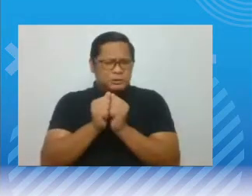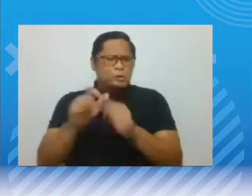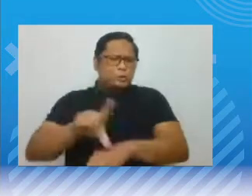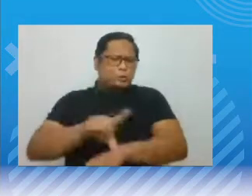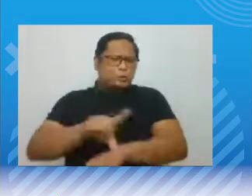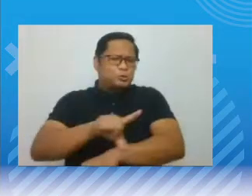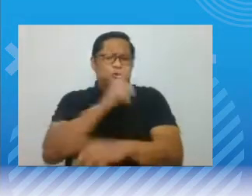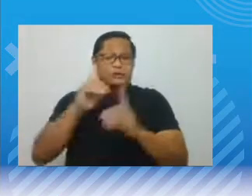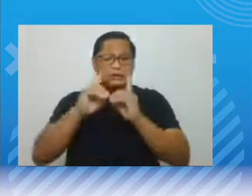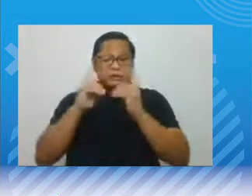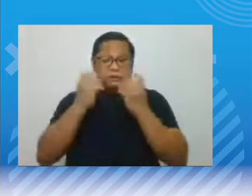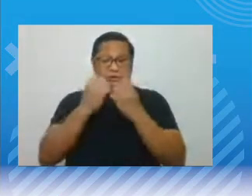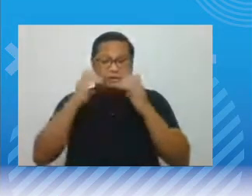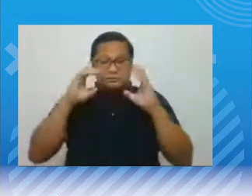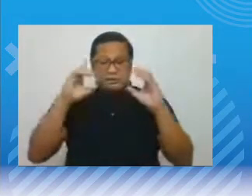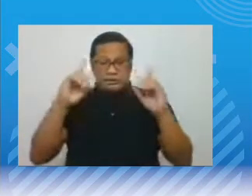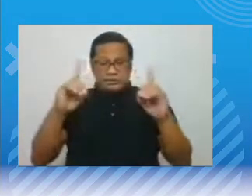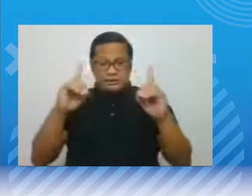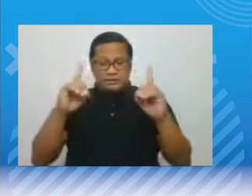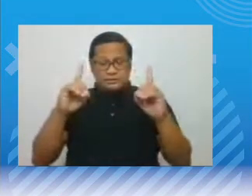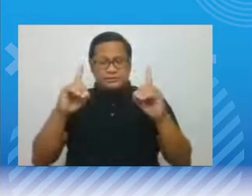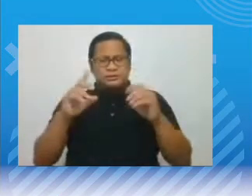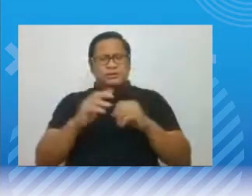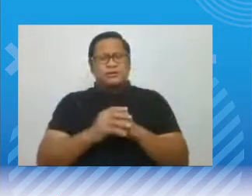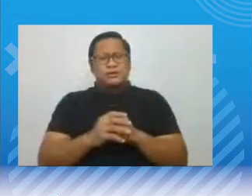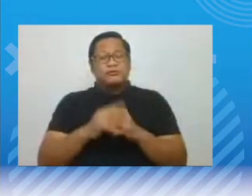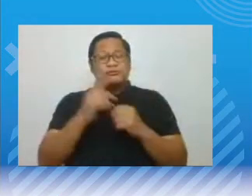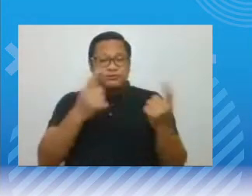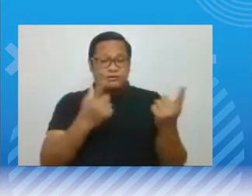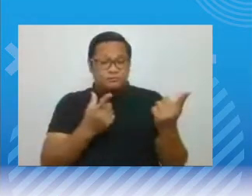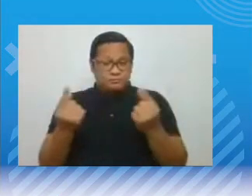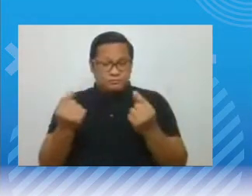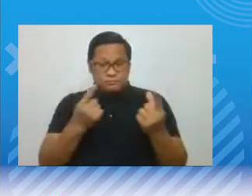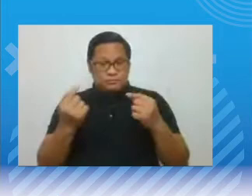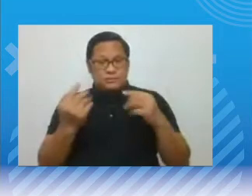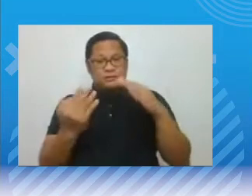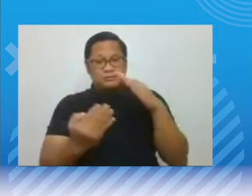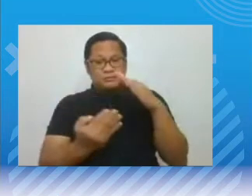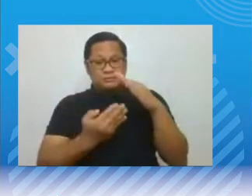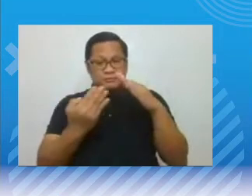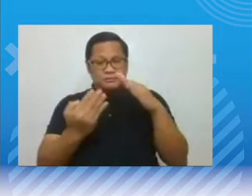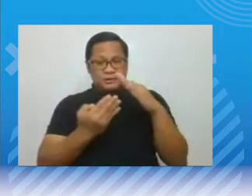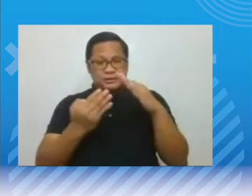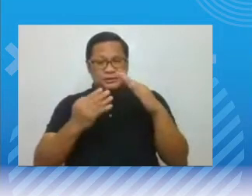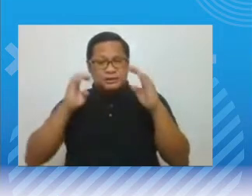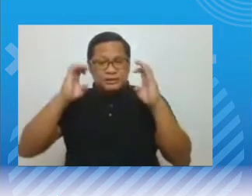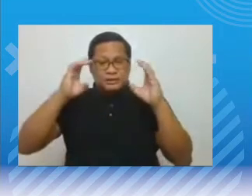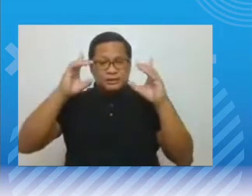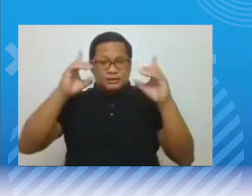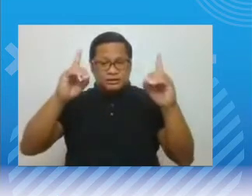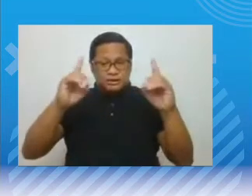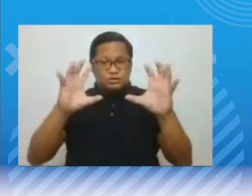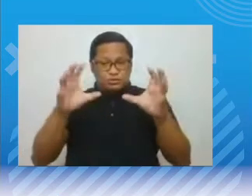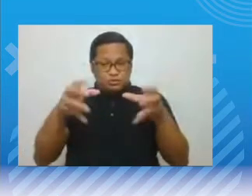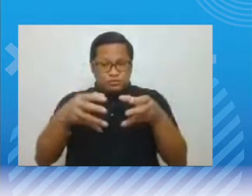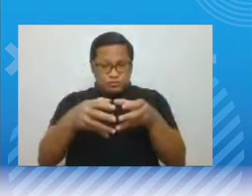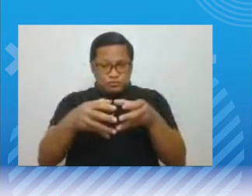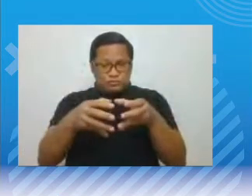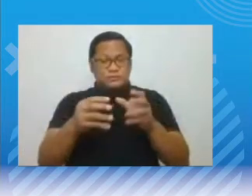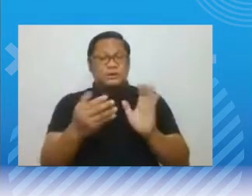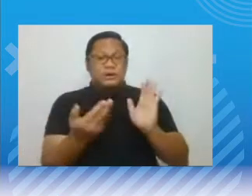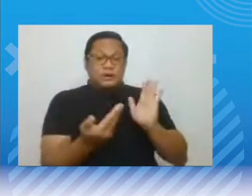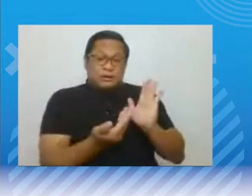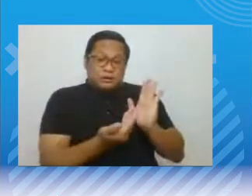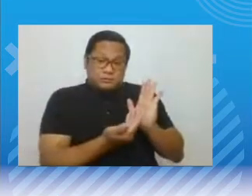ng mga polisiya sa buong basic education sector. Itong mga ebidensya na kanilang nalikom ay galing po sa